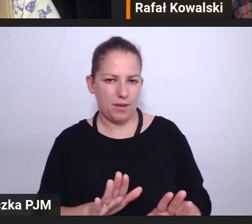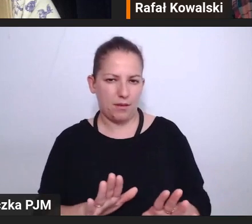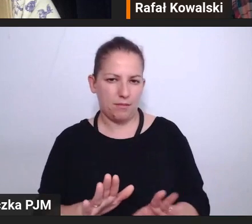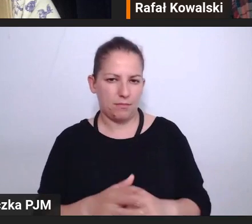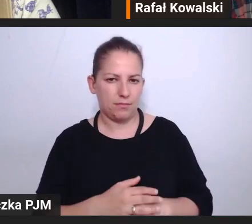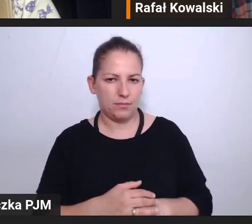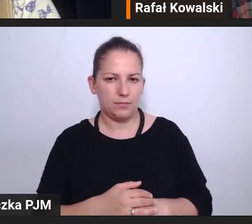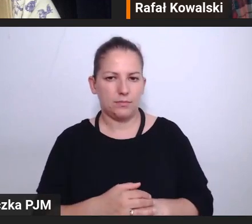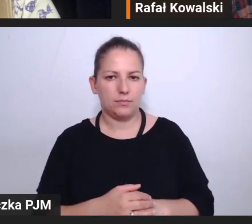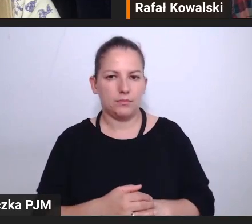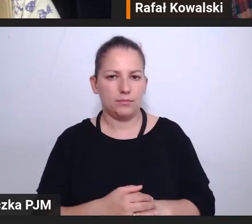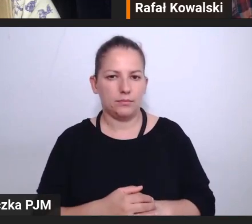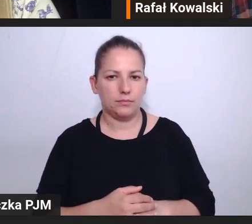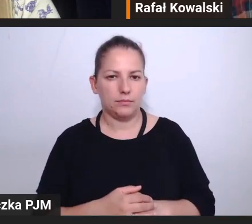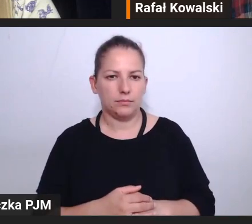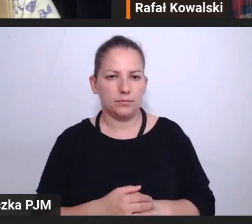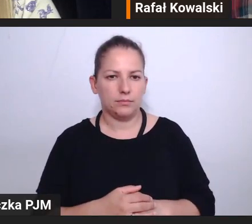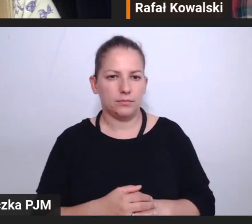myśleć jako taki, no.